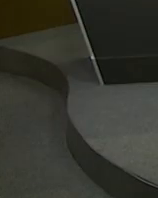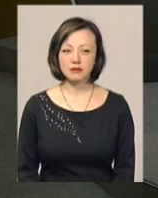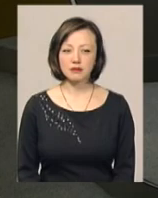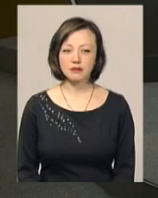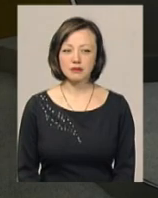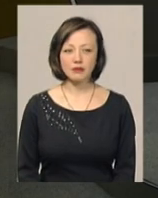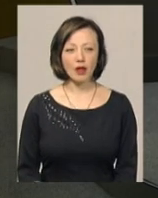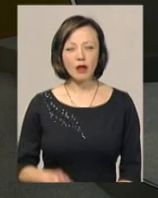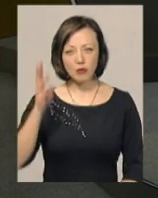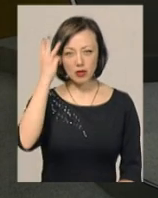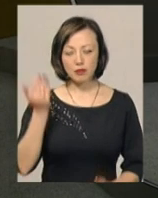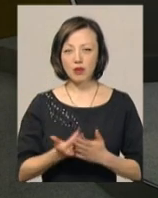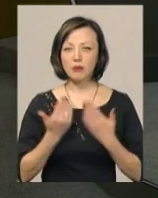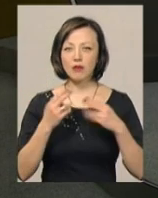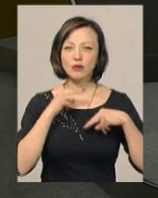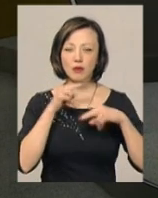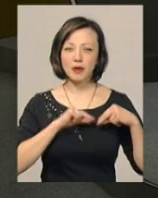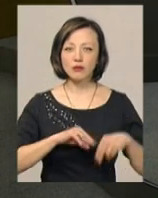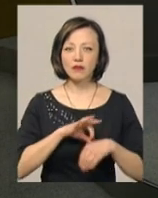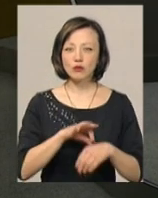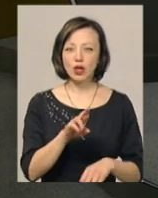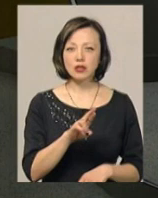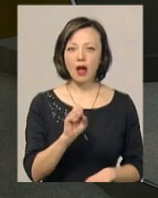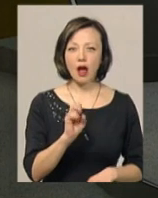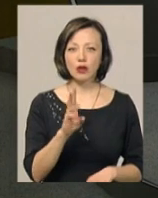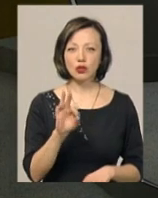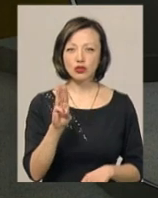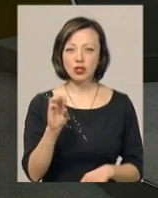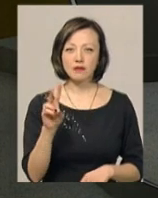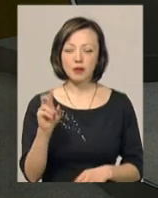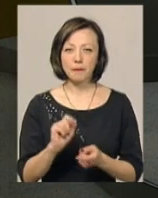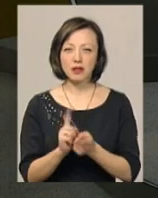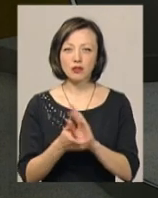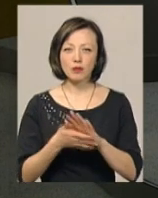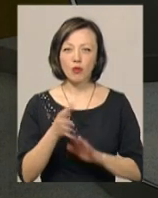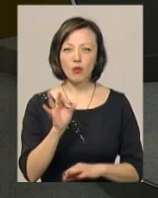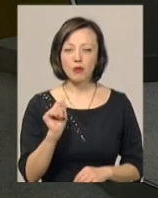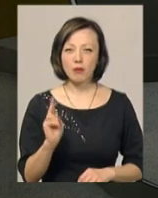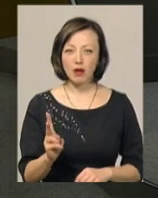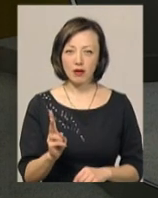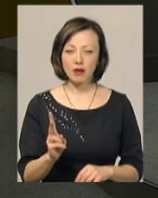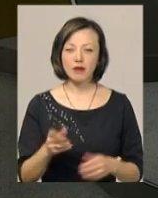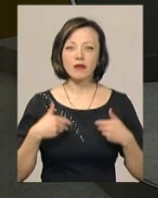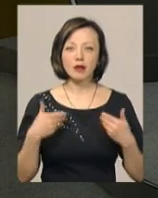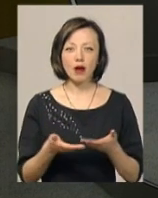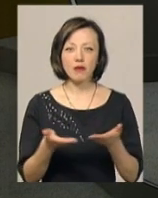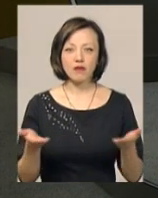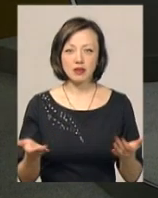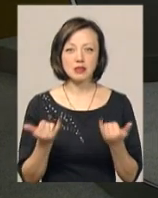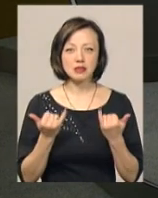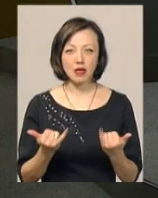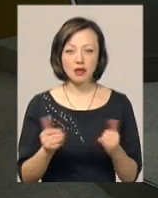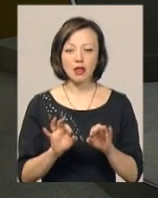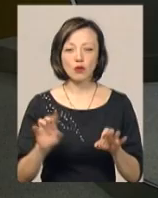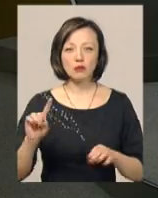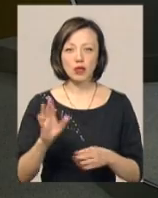Подільська панорама до вашої уваги. В студії працюють ведуча Ярослава Антошевська, перекладач на жестову мову Ольга Рибак. Ми вітаємо вас і зараз